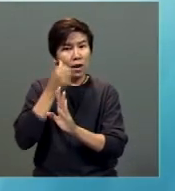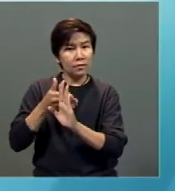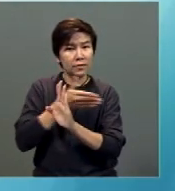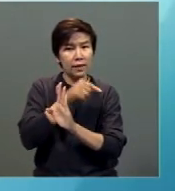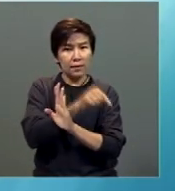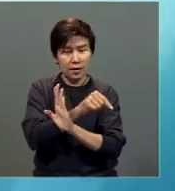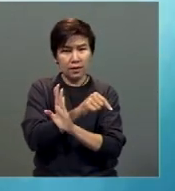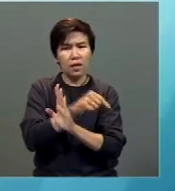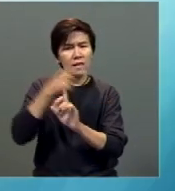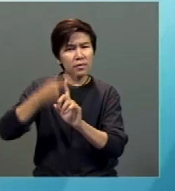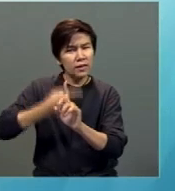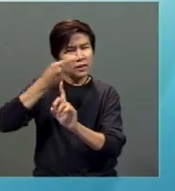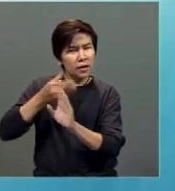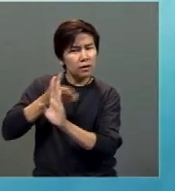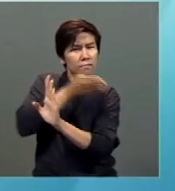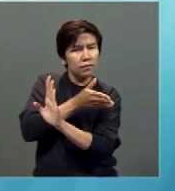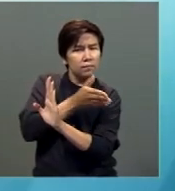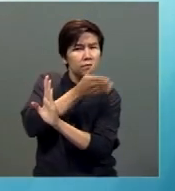วันที่ผ่านมาหมายความว่าเกือบเลยก็เดินไปแล้วนะครับก็คือประมาณ26